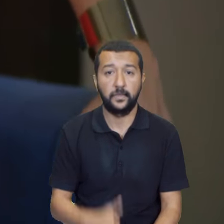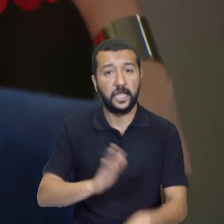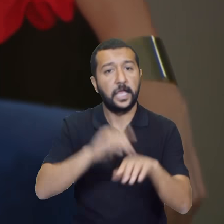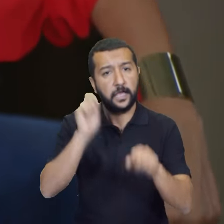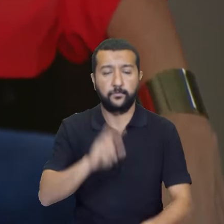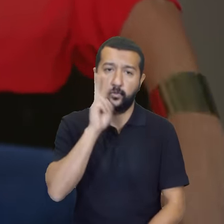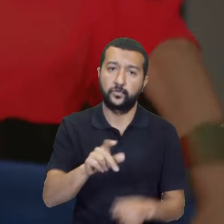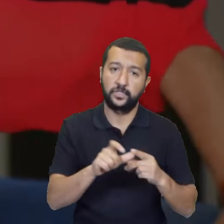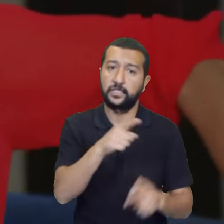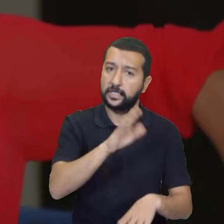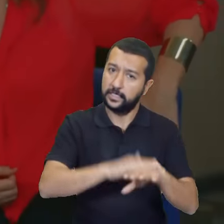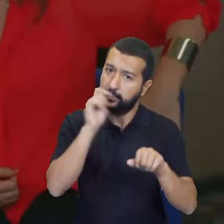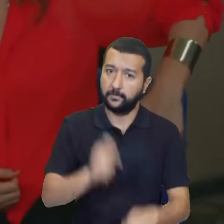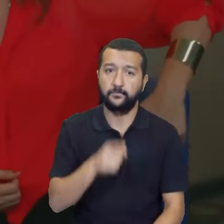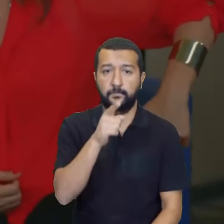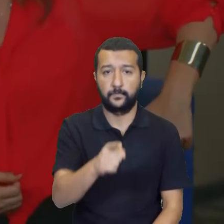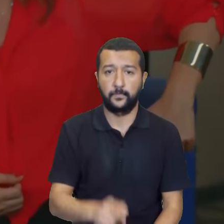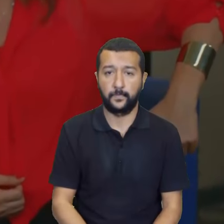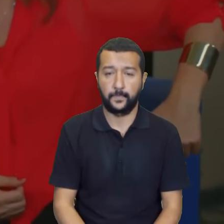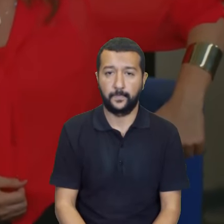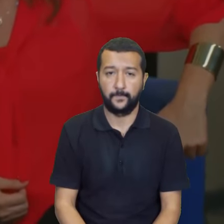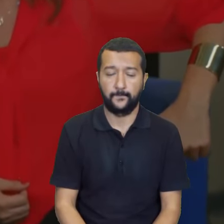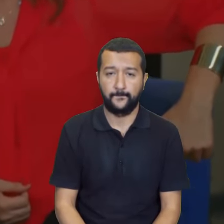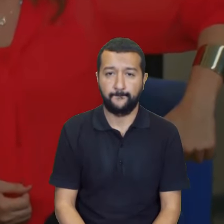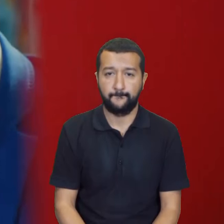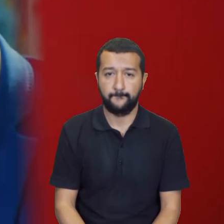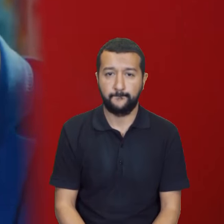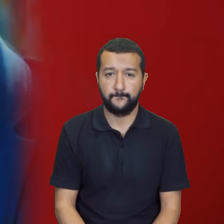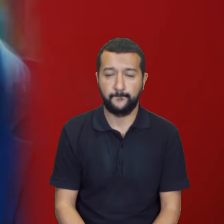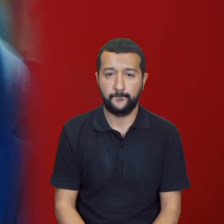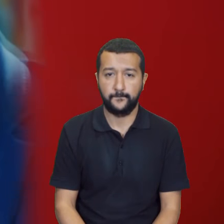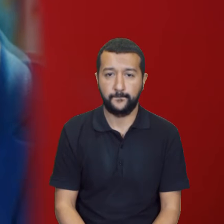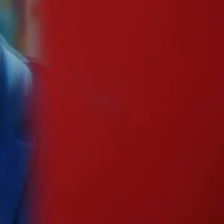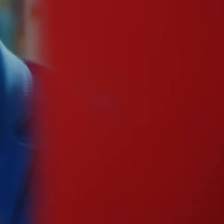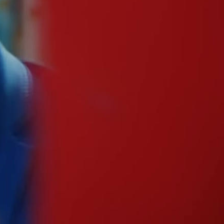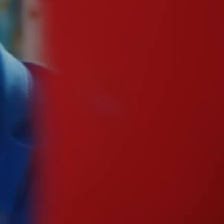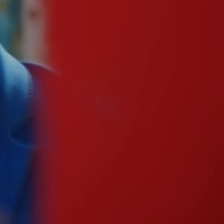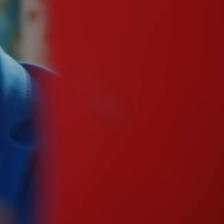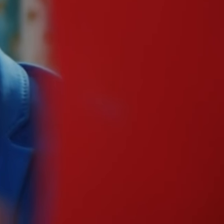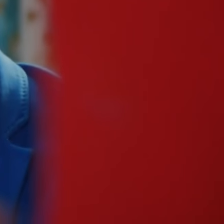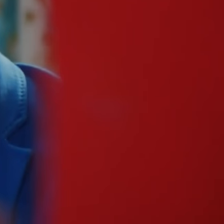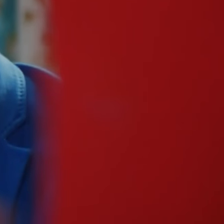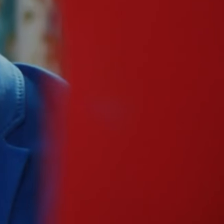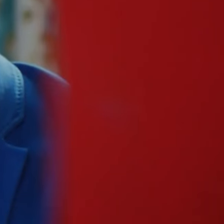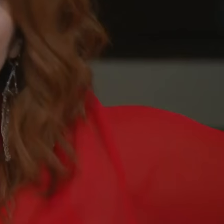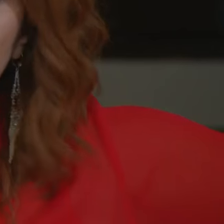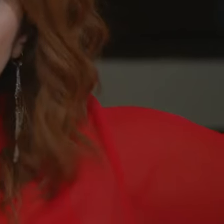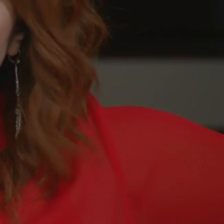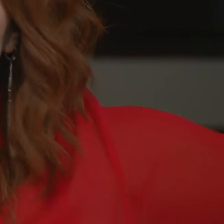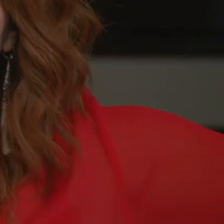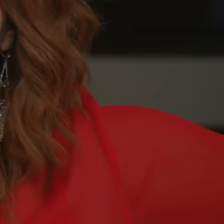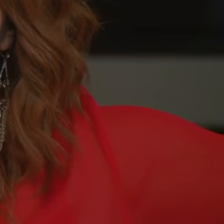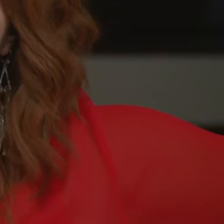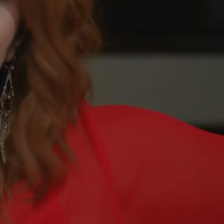Yap da görsün Şener. Yap. Kolunu dirsekten büküp açtı. Koltuk altından Şener'in şaşkın dumur